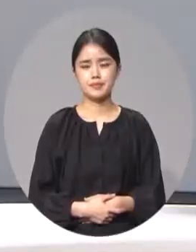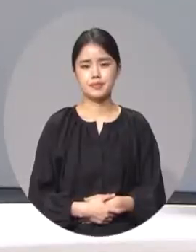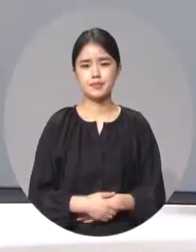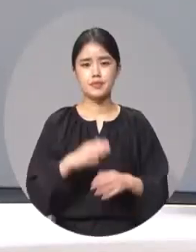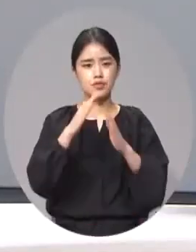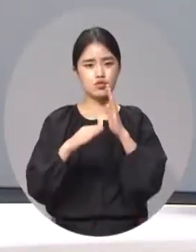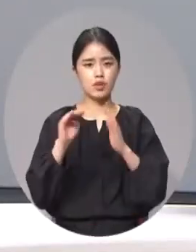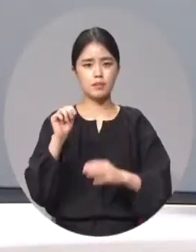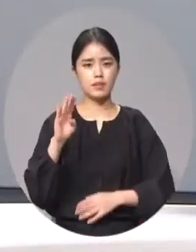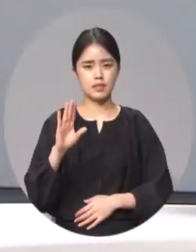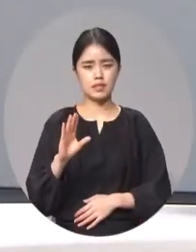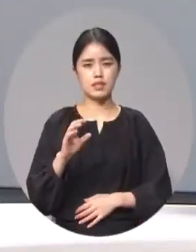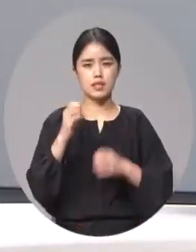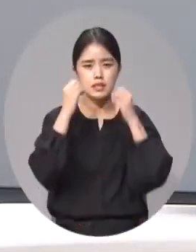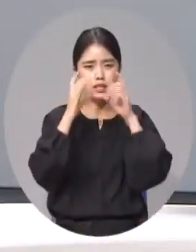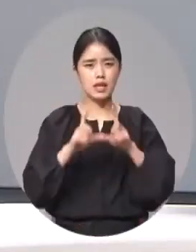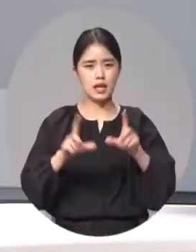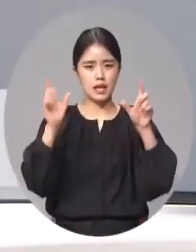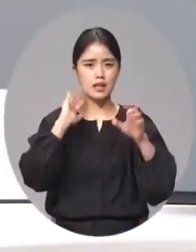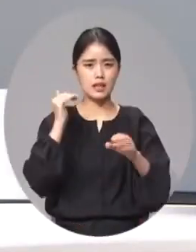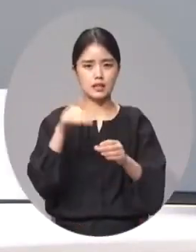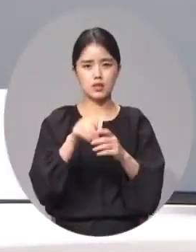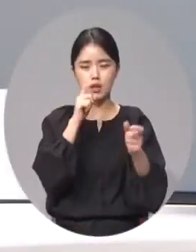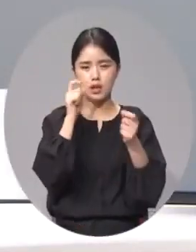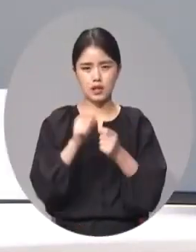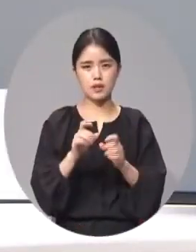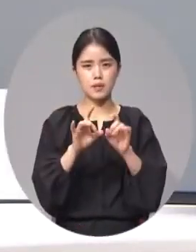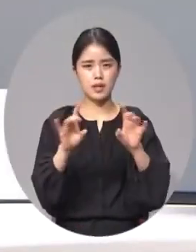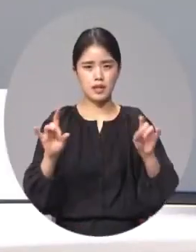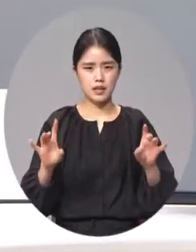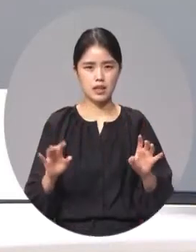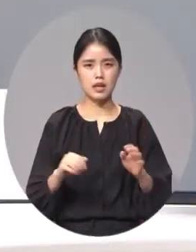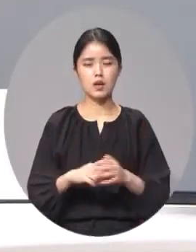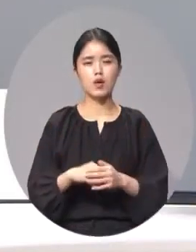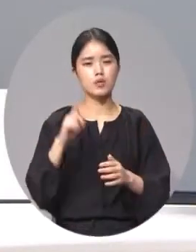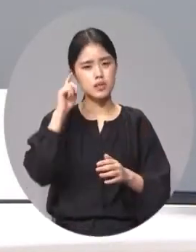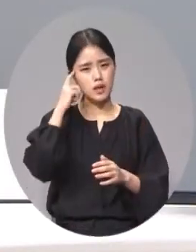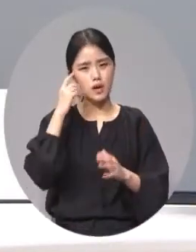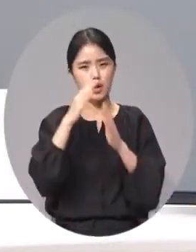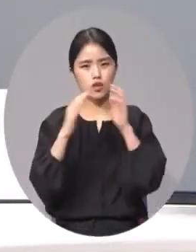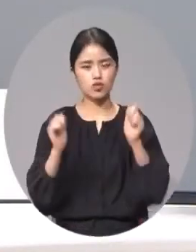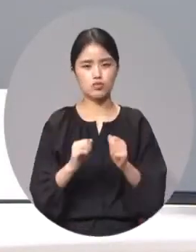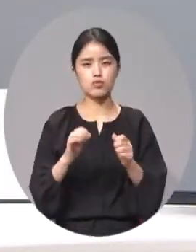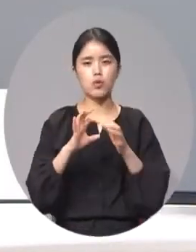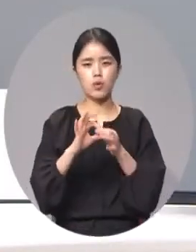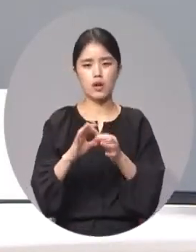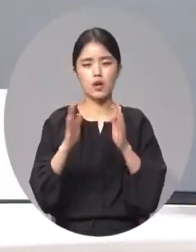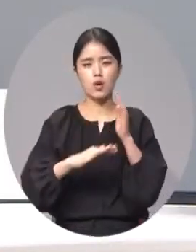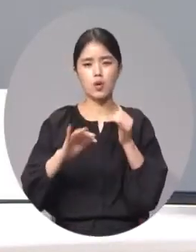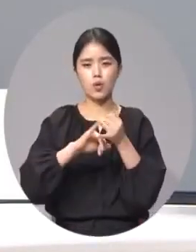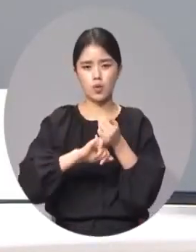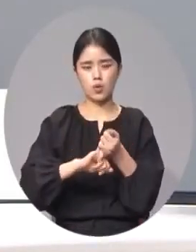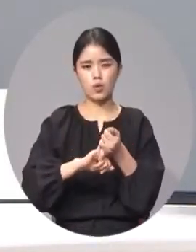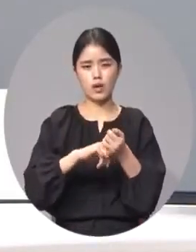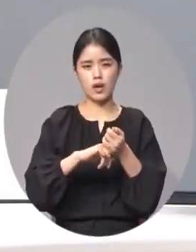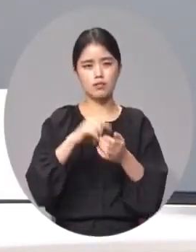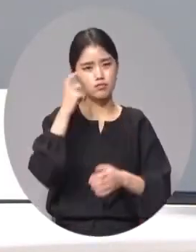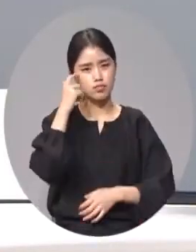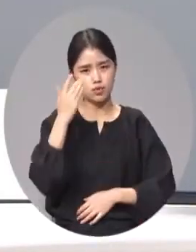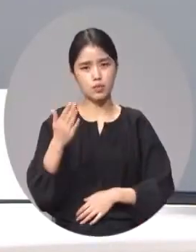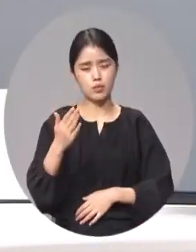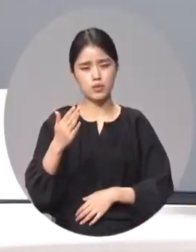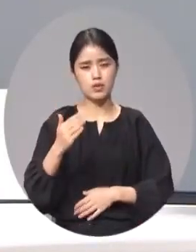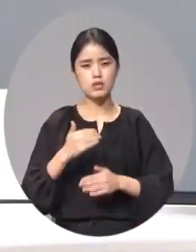청주 mbc 는 회수해 대선을 앞두고 각 땅 후보들에게 전경과 전부 관련 공약을 들어보는 대담 을 진행하고 있습니다